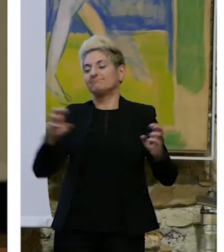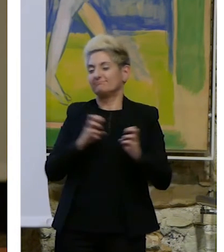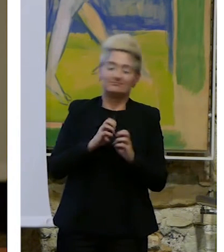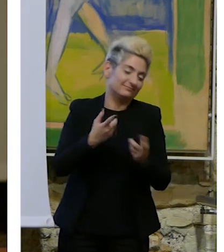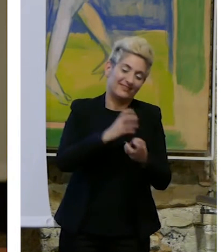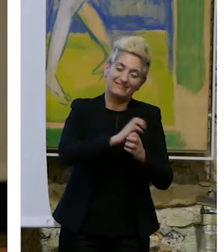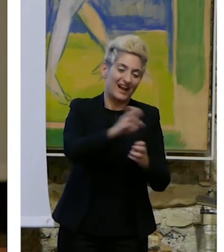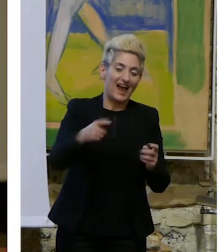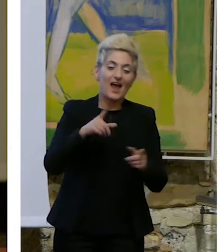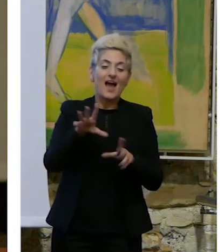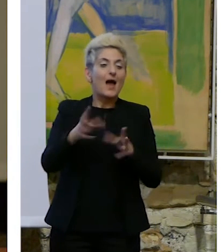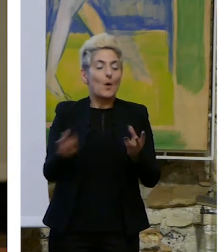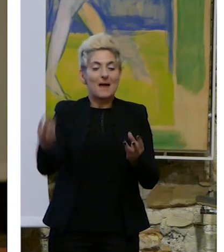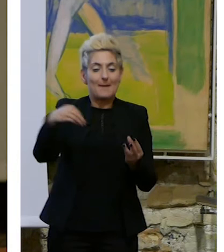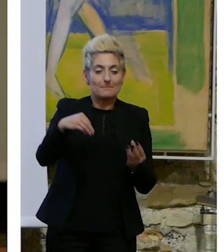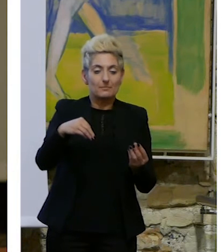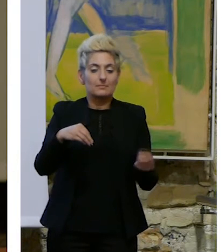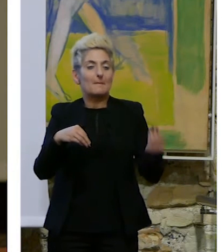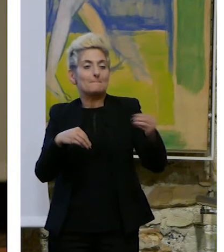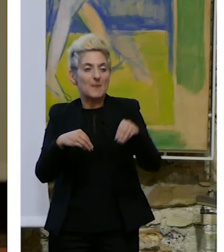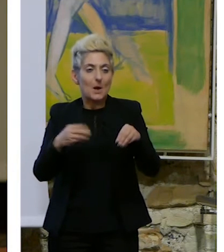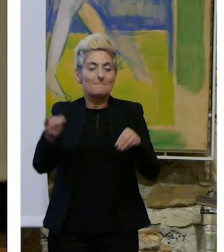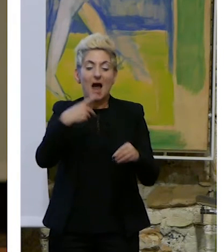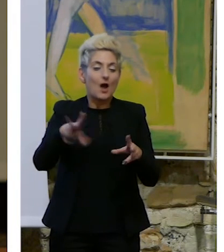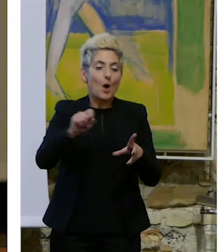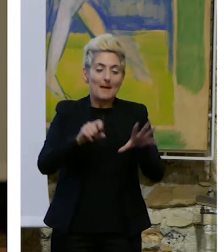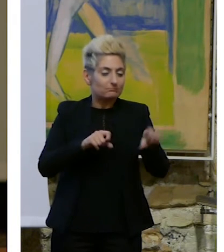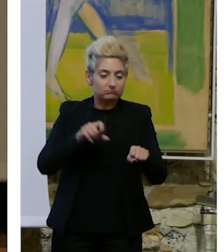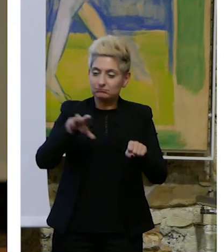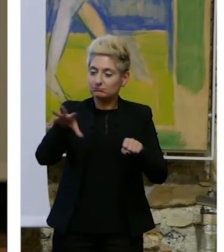cioè uno è l'acquisizione, due è